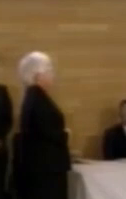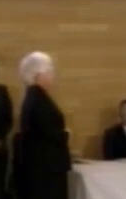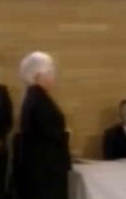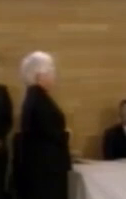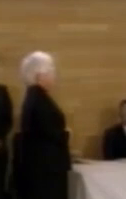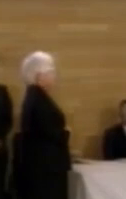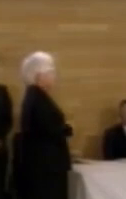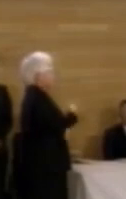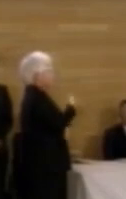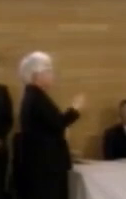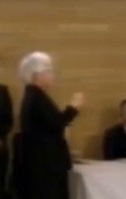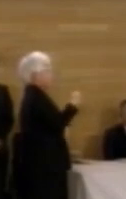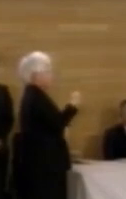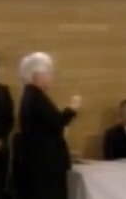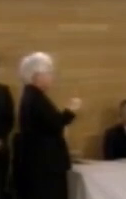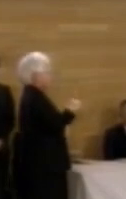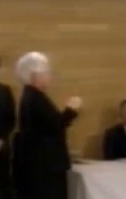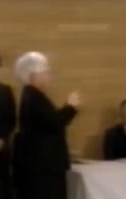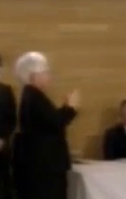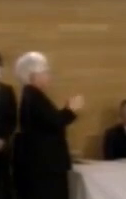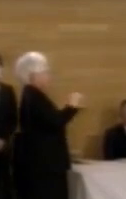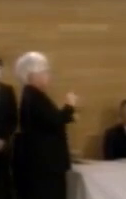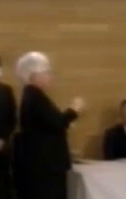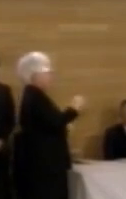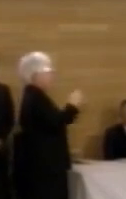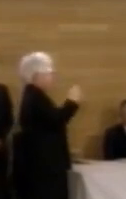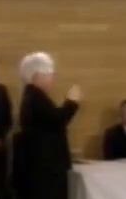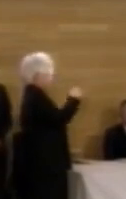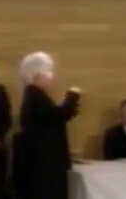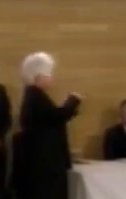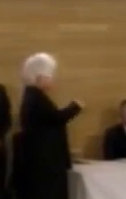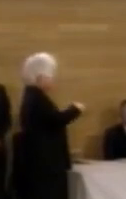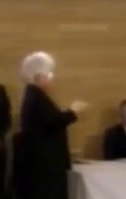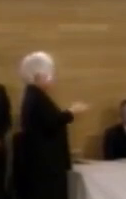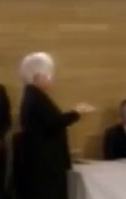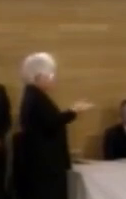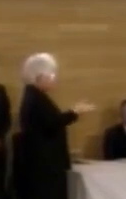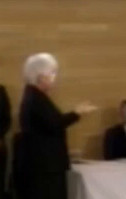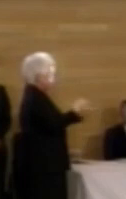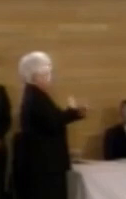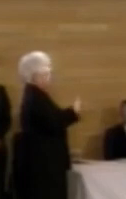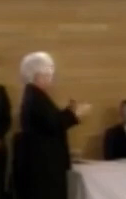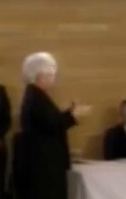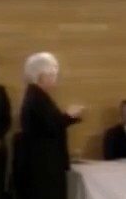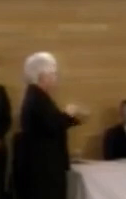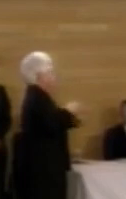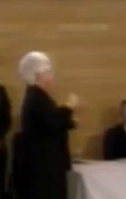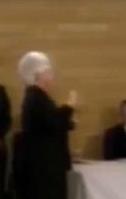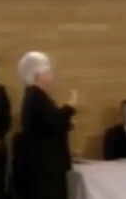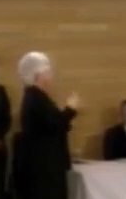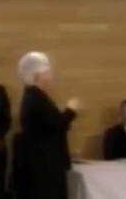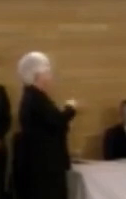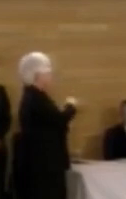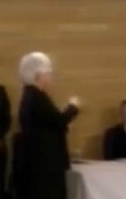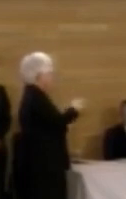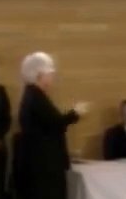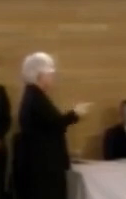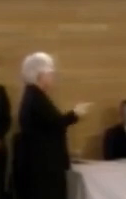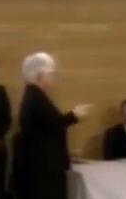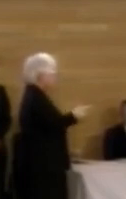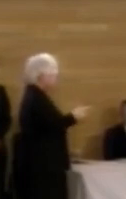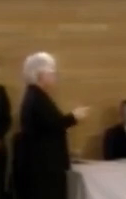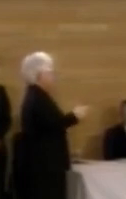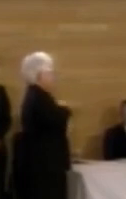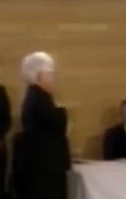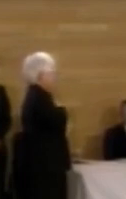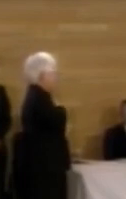大槌町議会といたしましても、震災の体験や教訓をもとに、